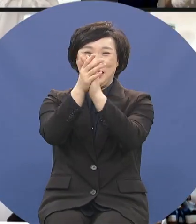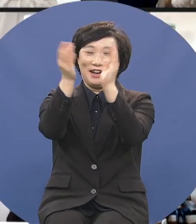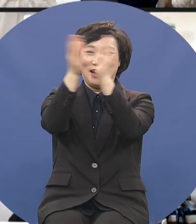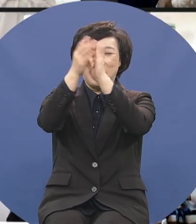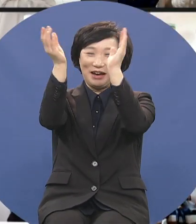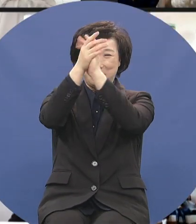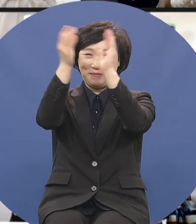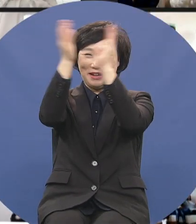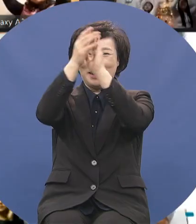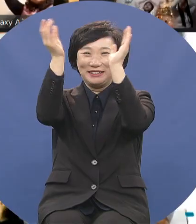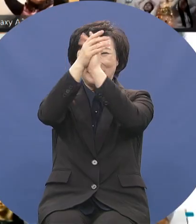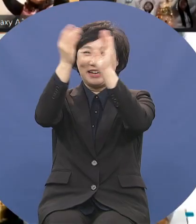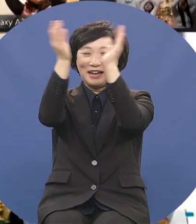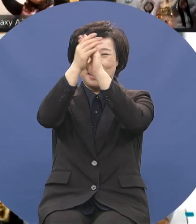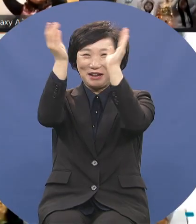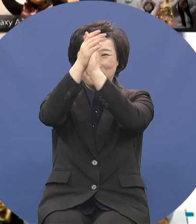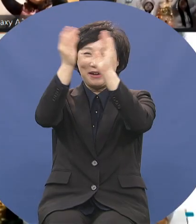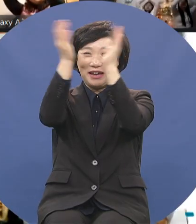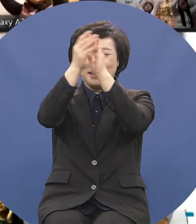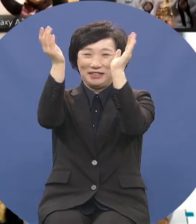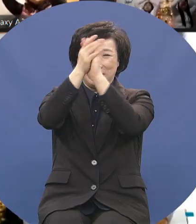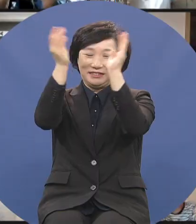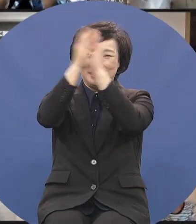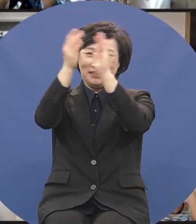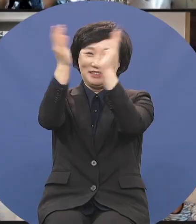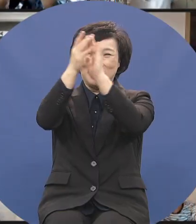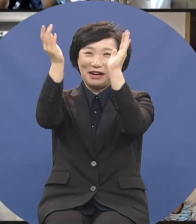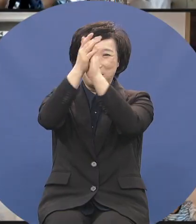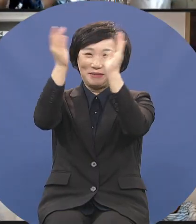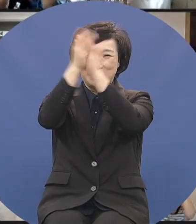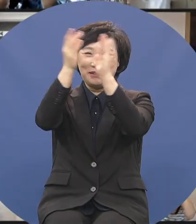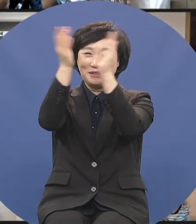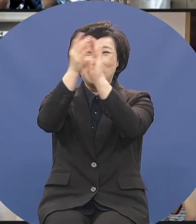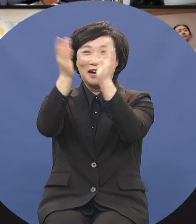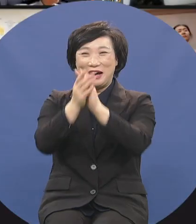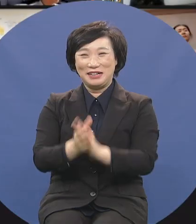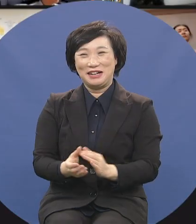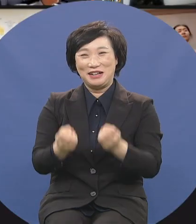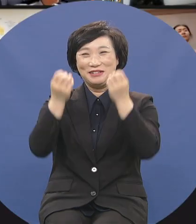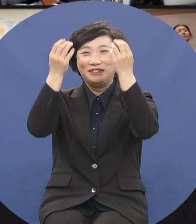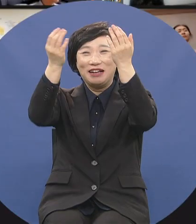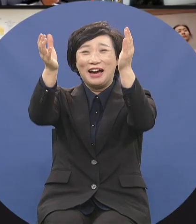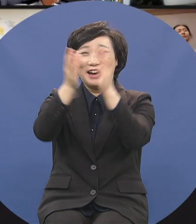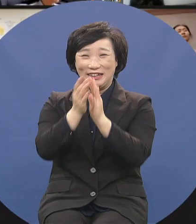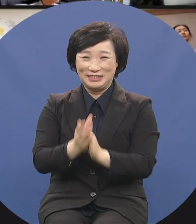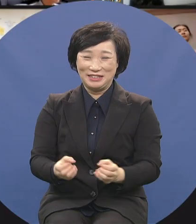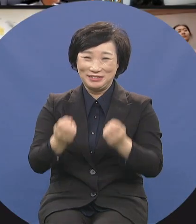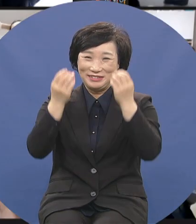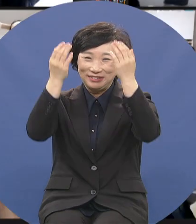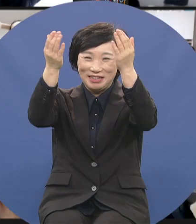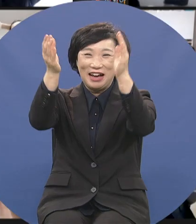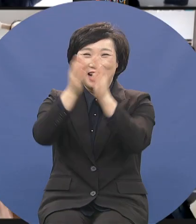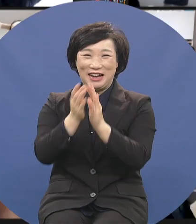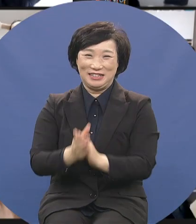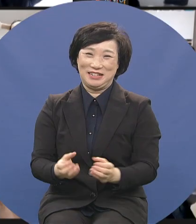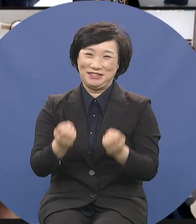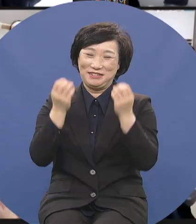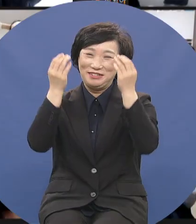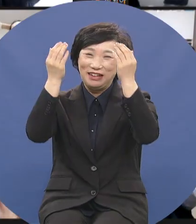할렐루야. 할렐루야. 할렐루야. 할렐루야.